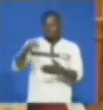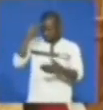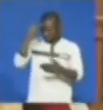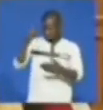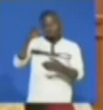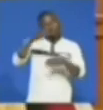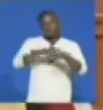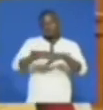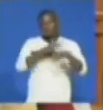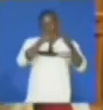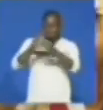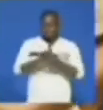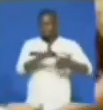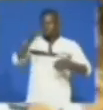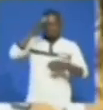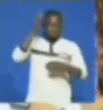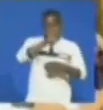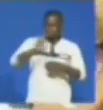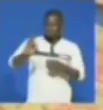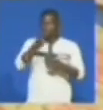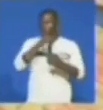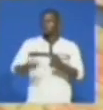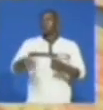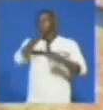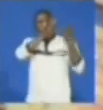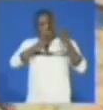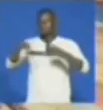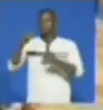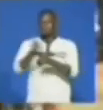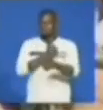Le chargé d'affaires entend donc s'appuyer sur les médias pour faire rayonner ce partenariat.